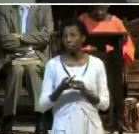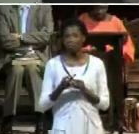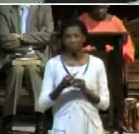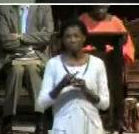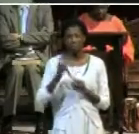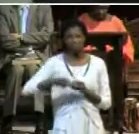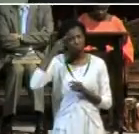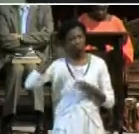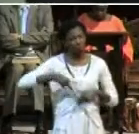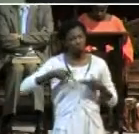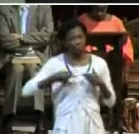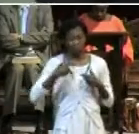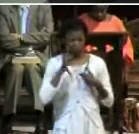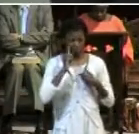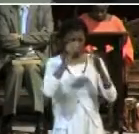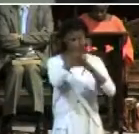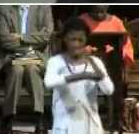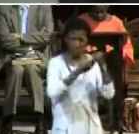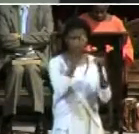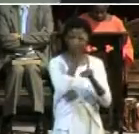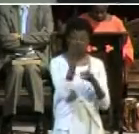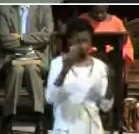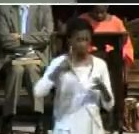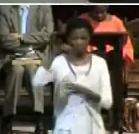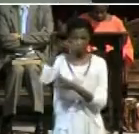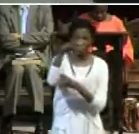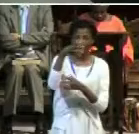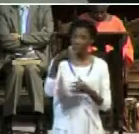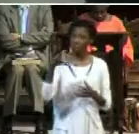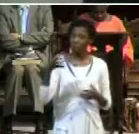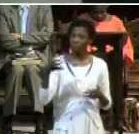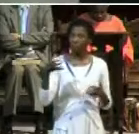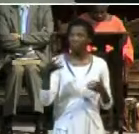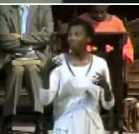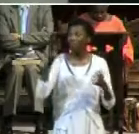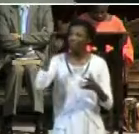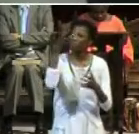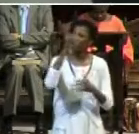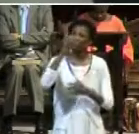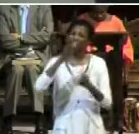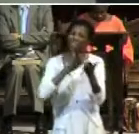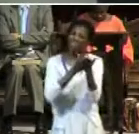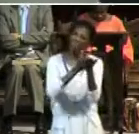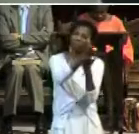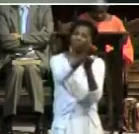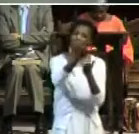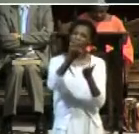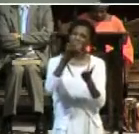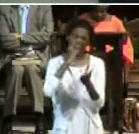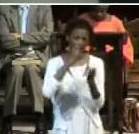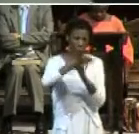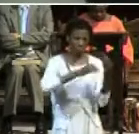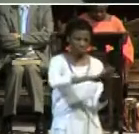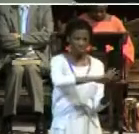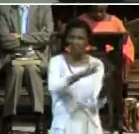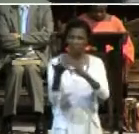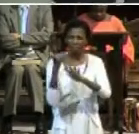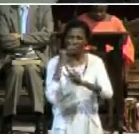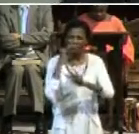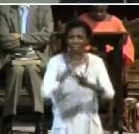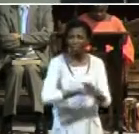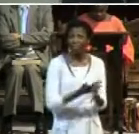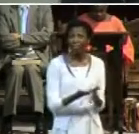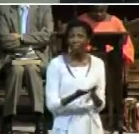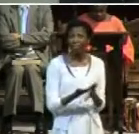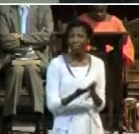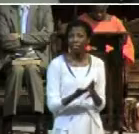vitale. Ce monde a besoin, alors de lumière, j'ai envie de vous dire, d'un sens. Le monde évolue à une telle vitesse aujourd'hui. On en parlait